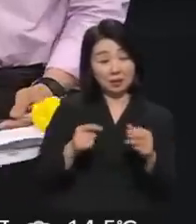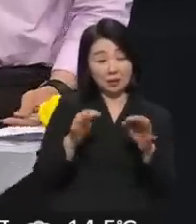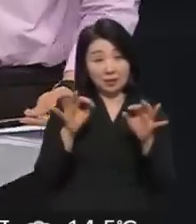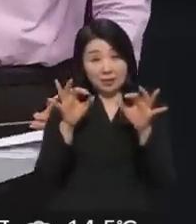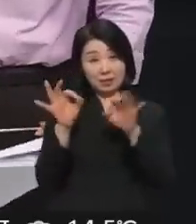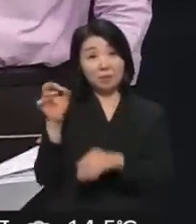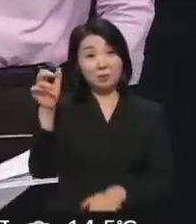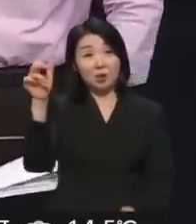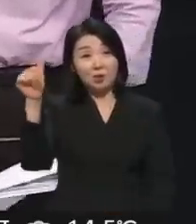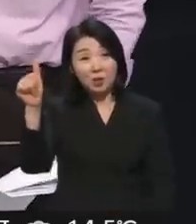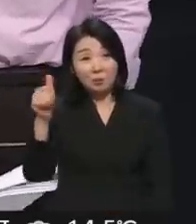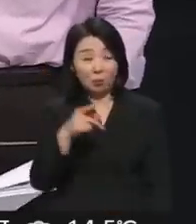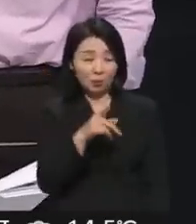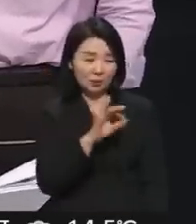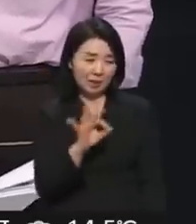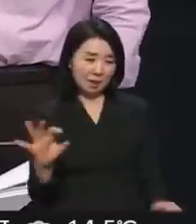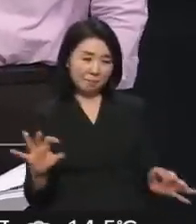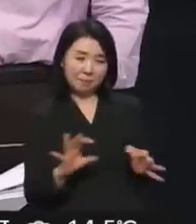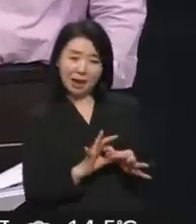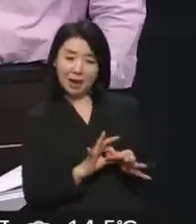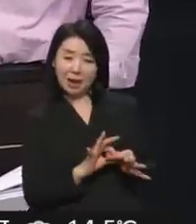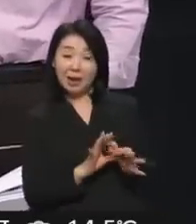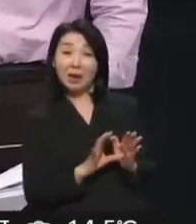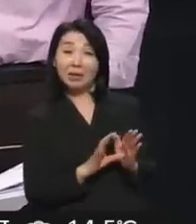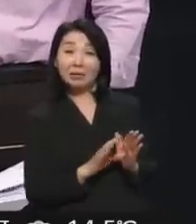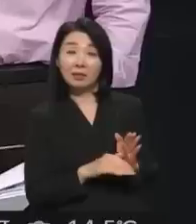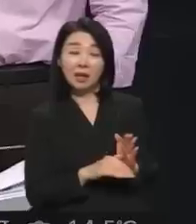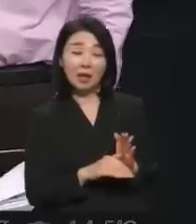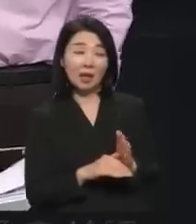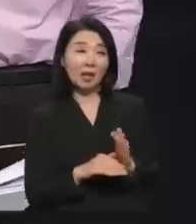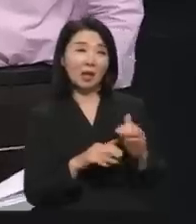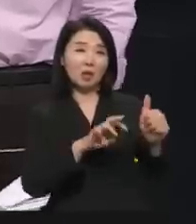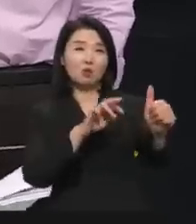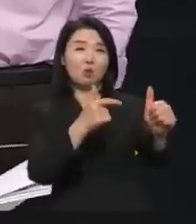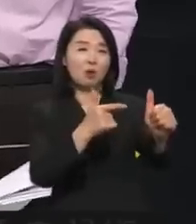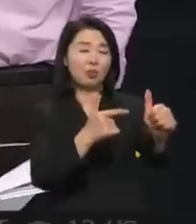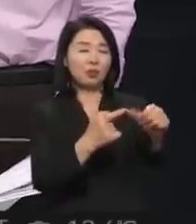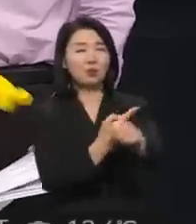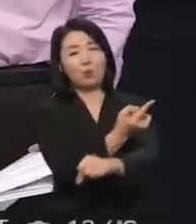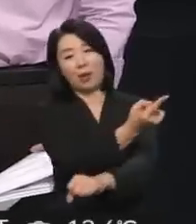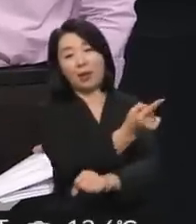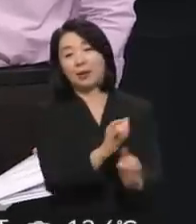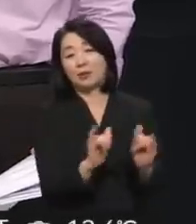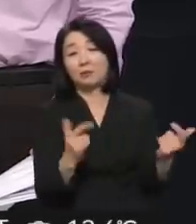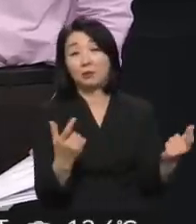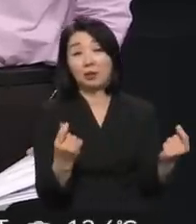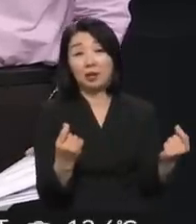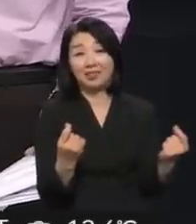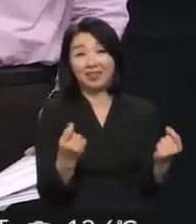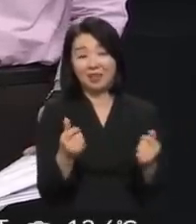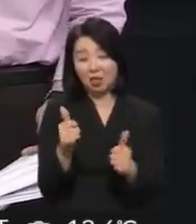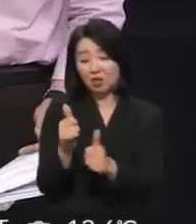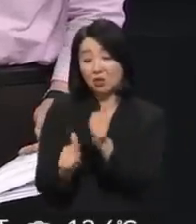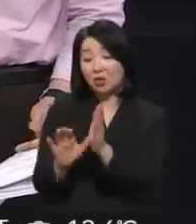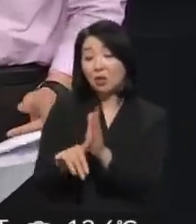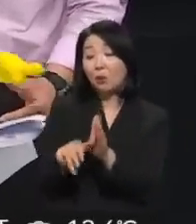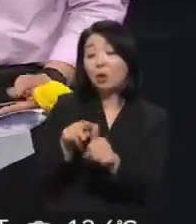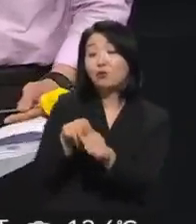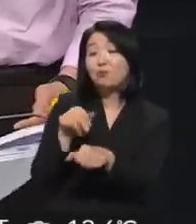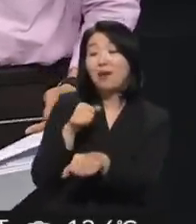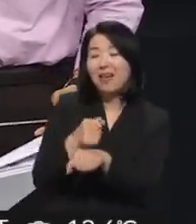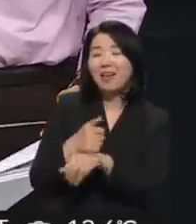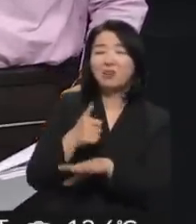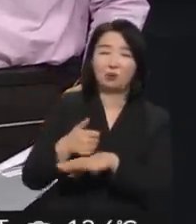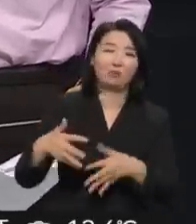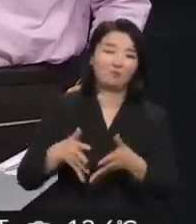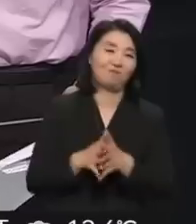의원과 김장을 담그는 동안 권 의원은 외곽으로 밀려난 느낌이었는데요. 전당대회 출마 카드를 만지다가 이내